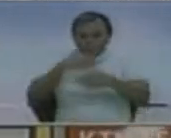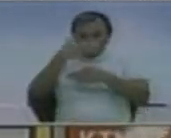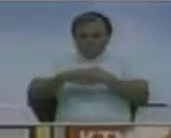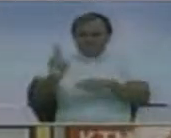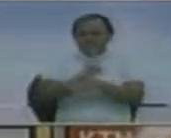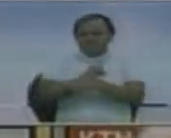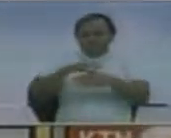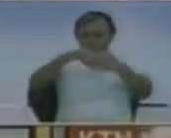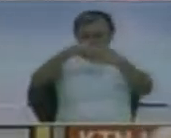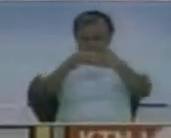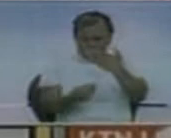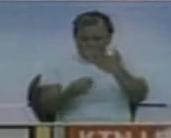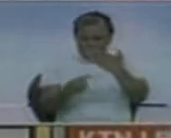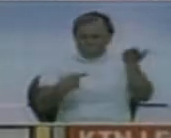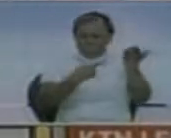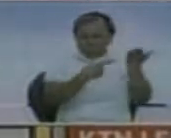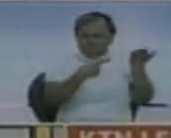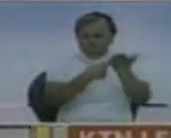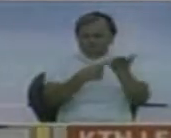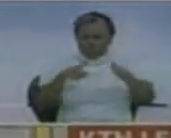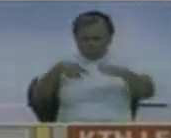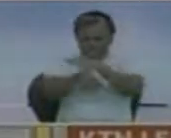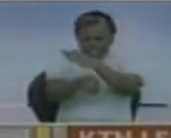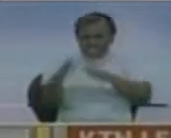utatumia tiketi ile ya elektroniki kwa biri gari moshi.